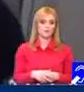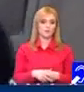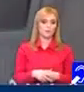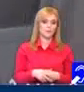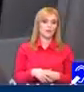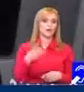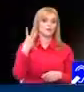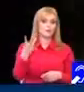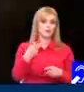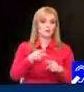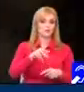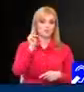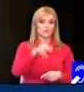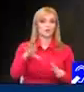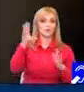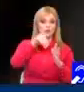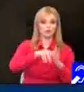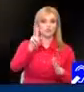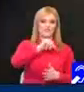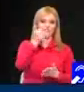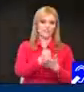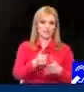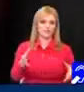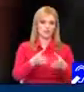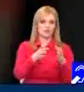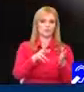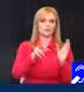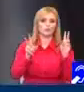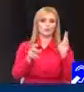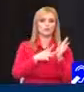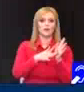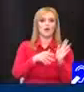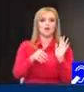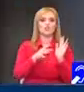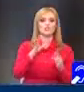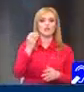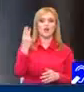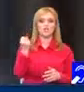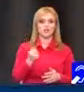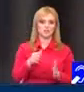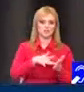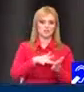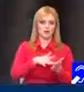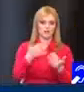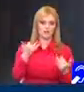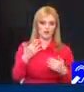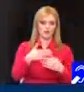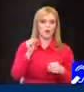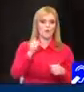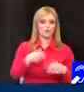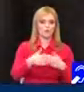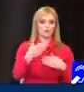transnistrean. Trei dintre inculpați, inclusiv capul grupării numit Sasha Țiganu, se află în arest preventiv. Inculpații riscă o pedeapsă